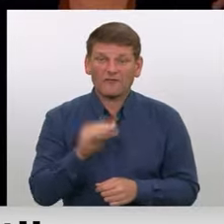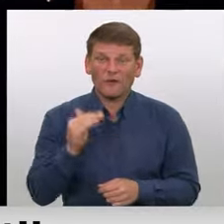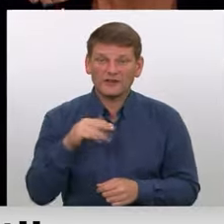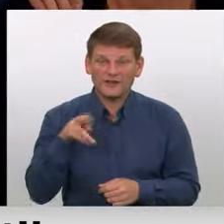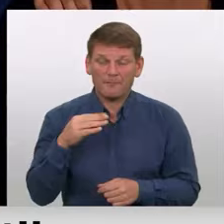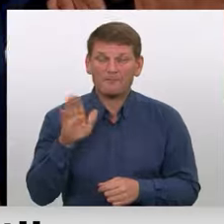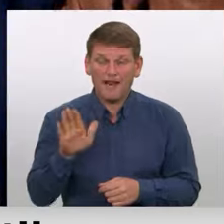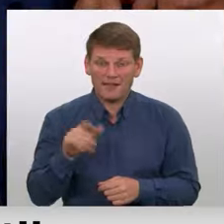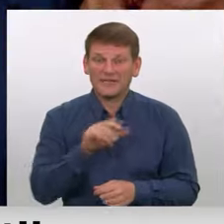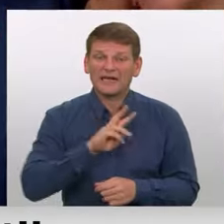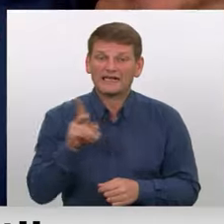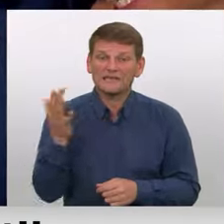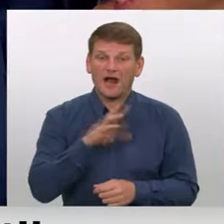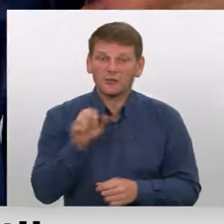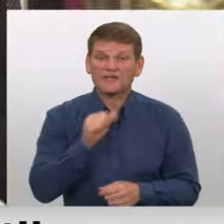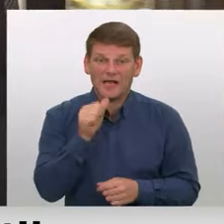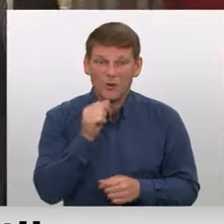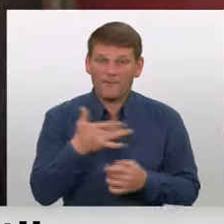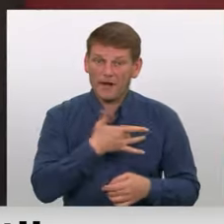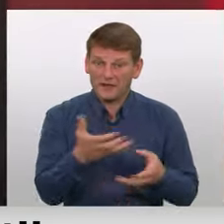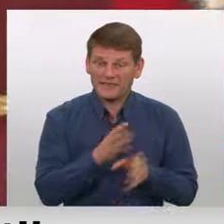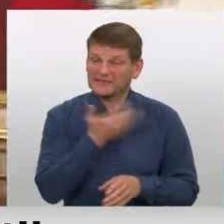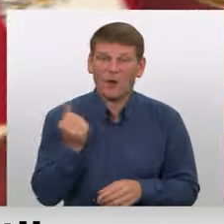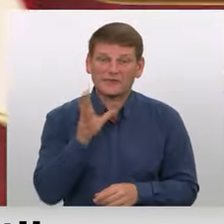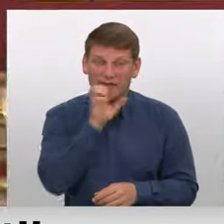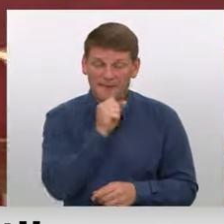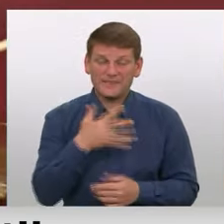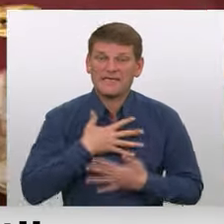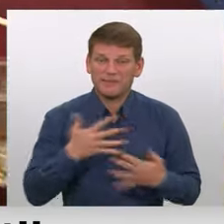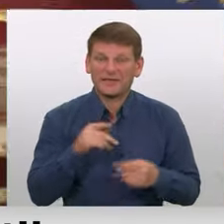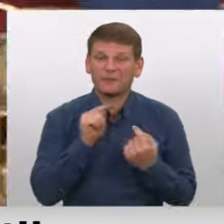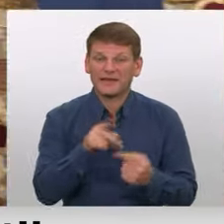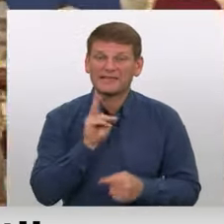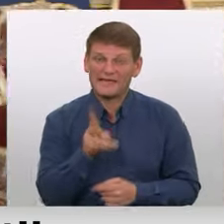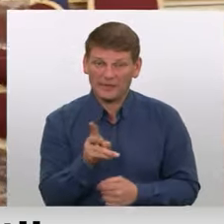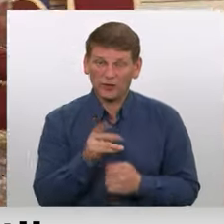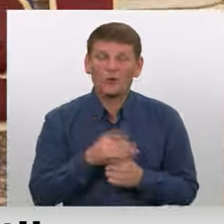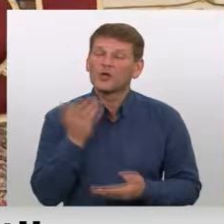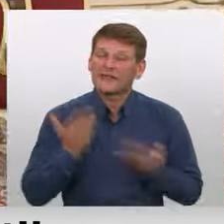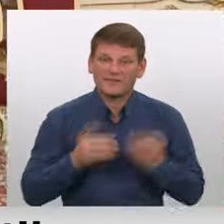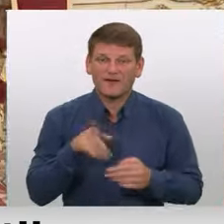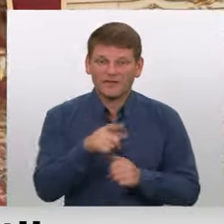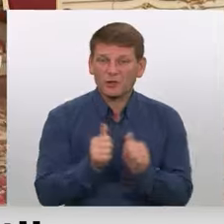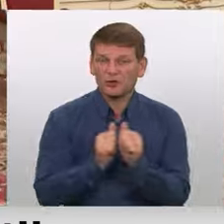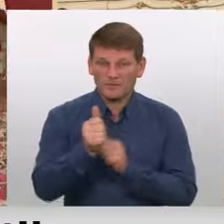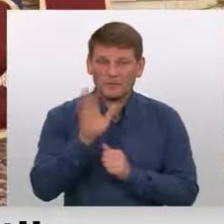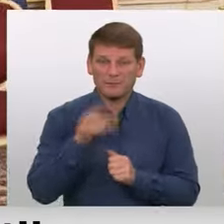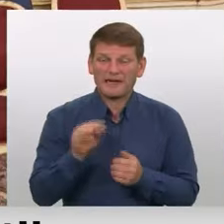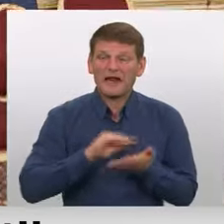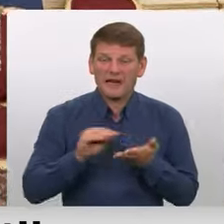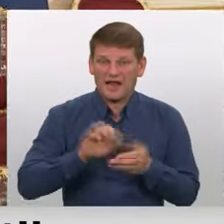kurš nāk pats no zaļo partijas, nekad nav slēpi savu nepatiku pret Kiklu un visticamāk diez vai nominēs viņu par